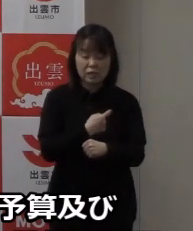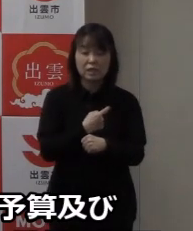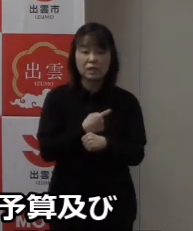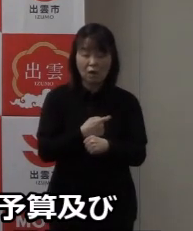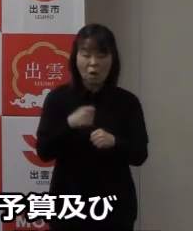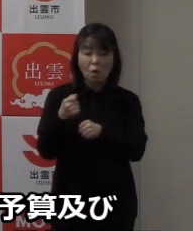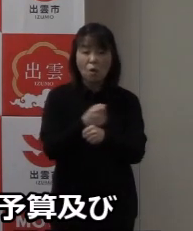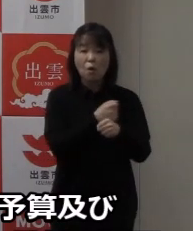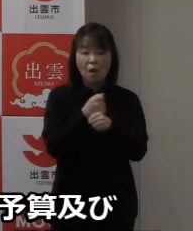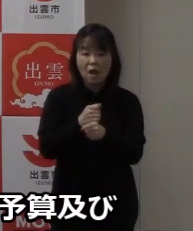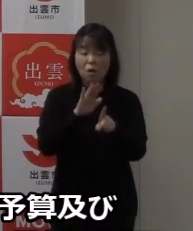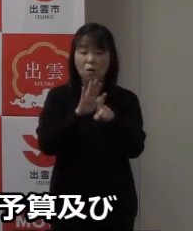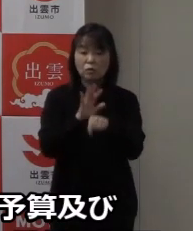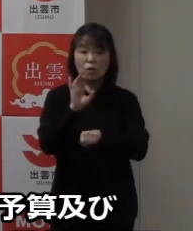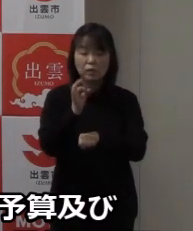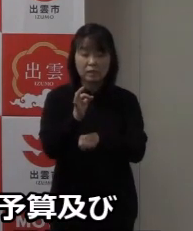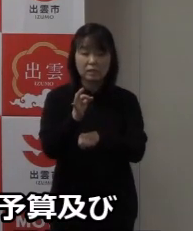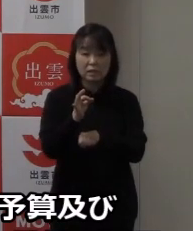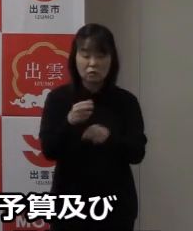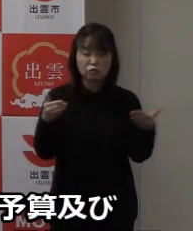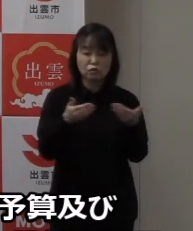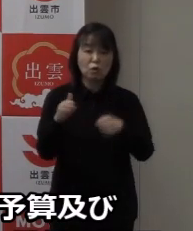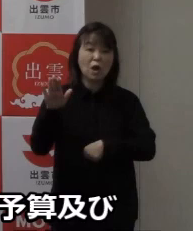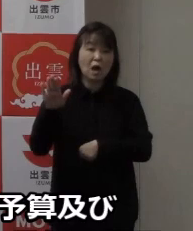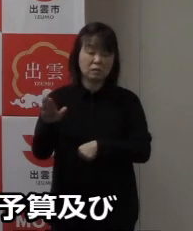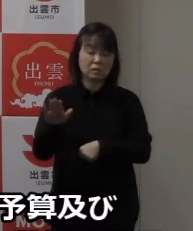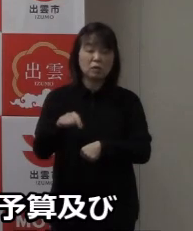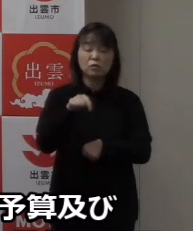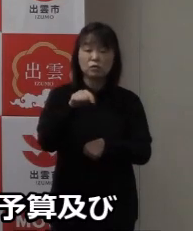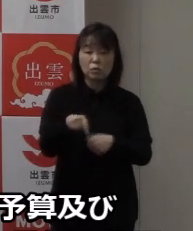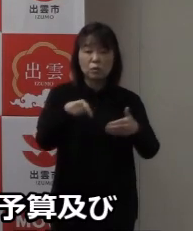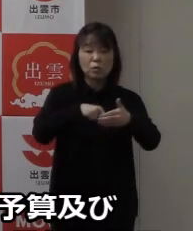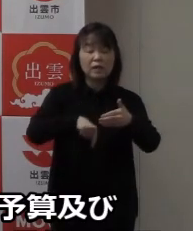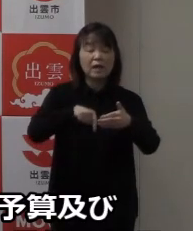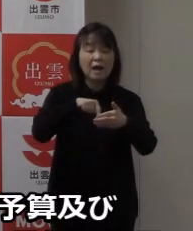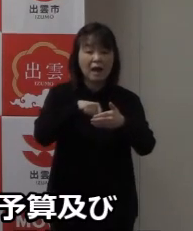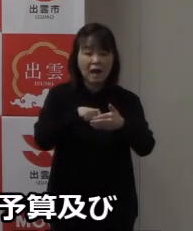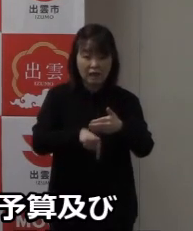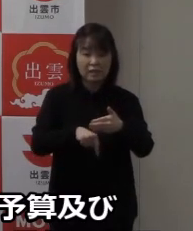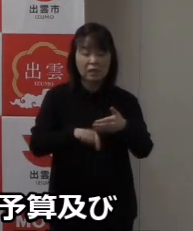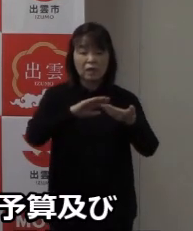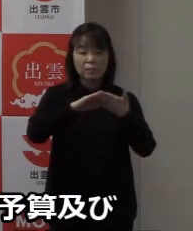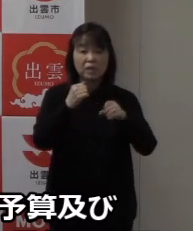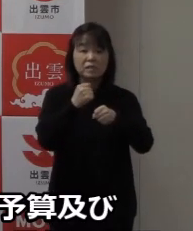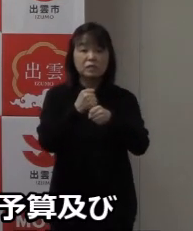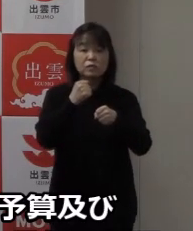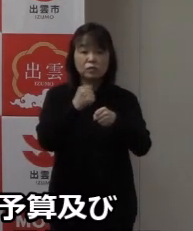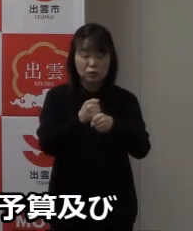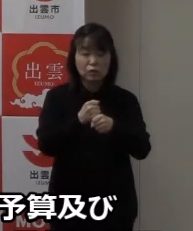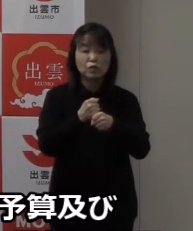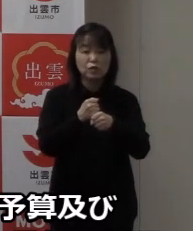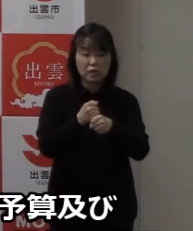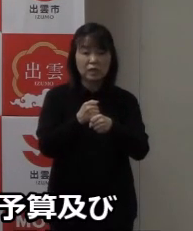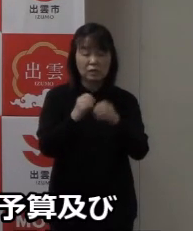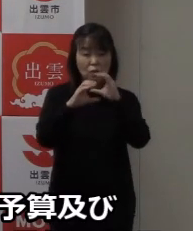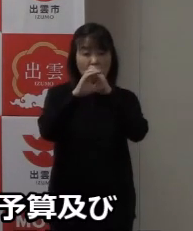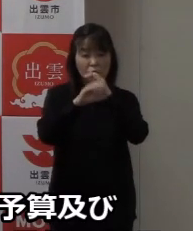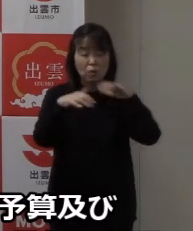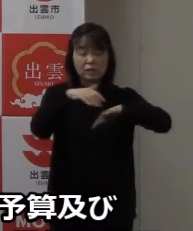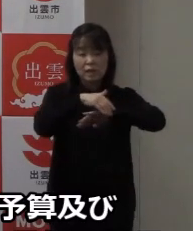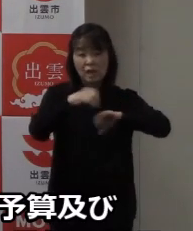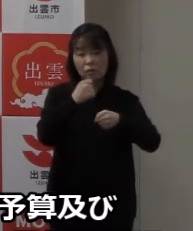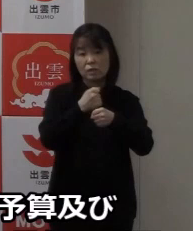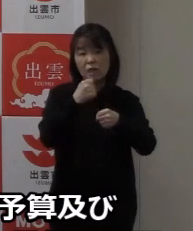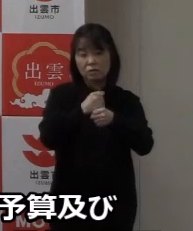ものを創設しておりますが、ここにまちづくりビジョン枠として、このまちづくりビジョンを策定する地域に、上限100万